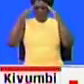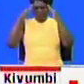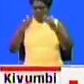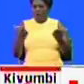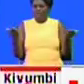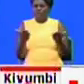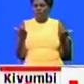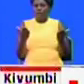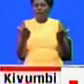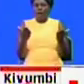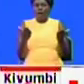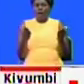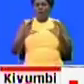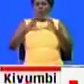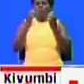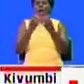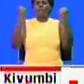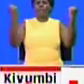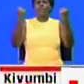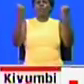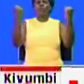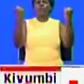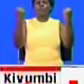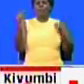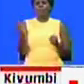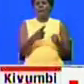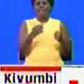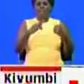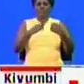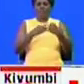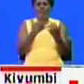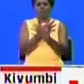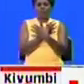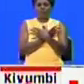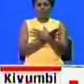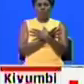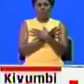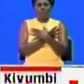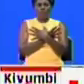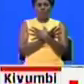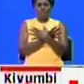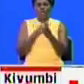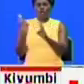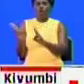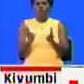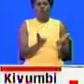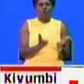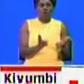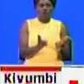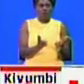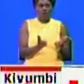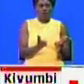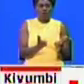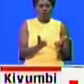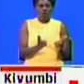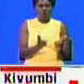now be on bagging a medal in the World Championship that are scheduled for August in Germany. Kama kawaida tu, ni gold.